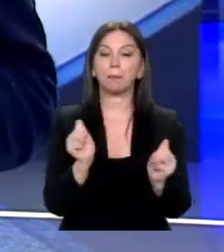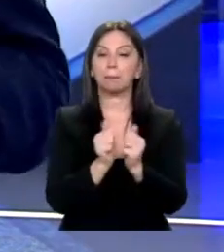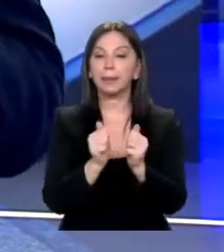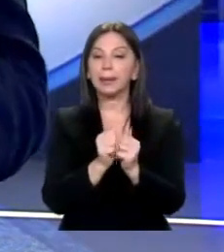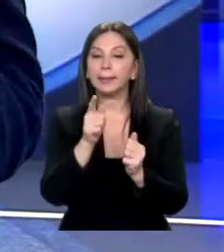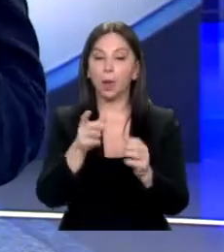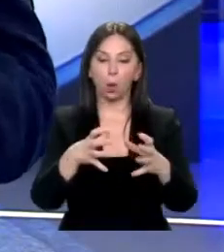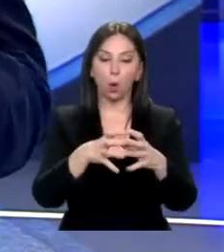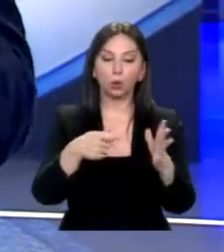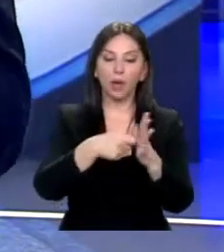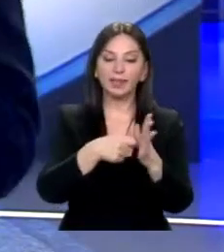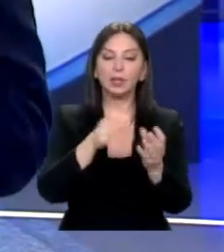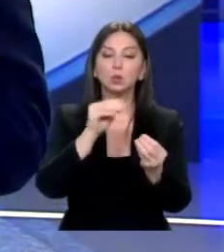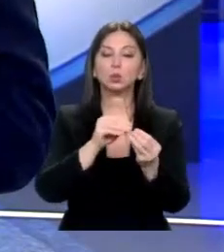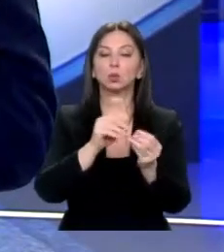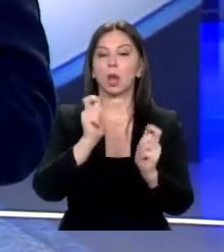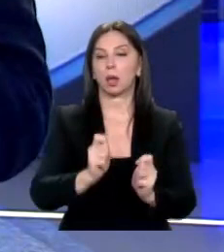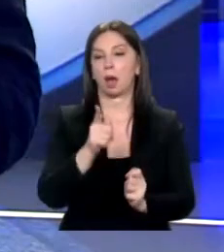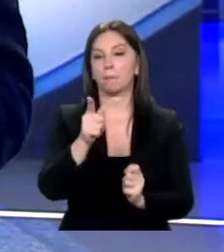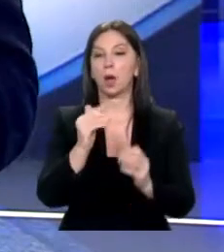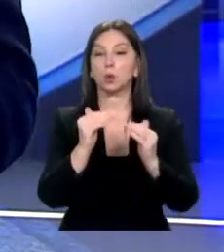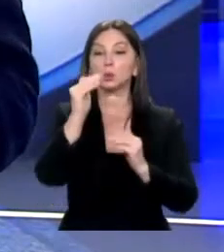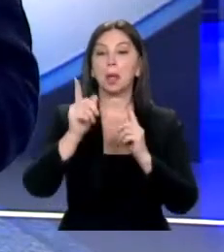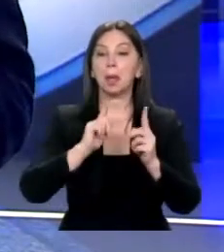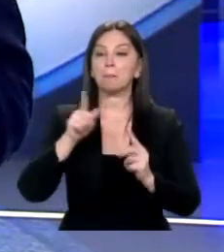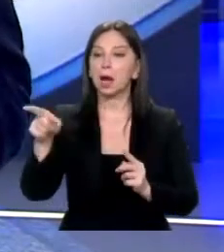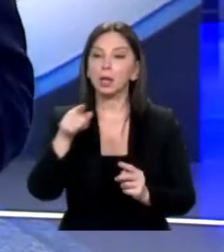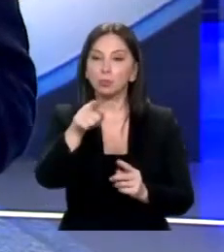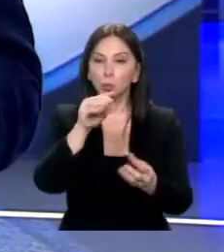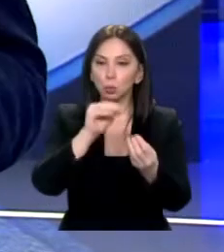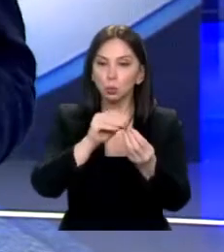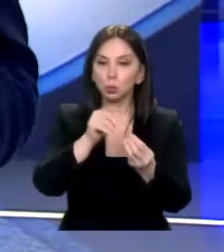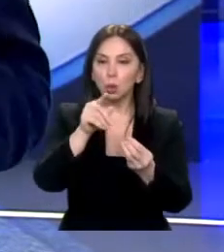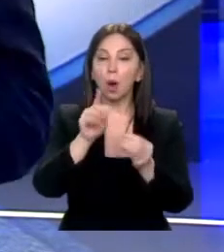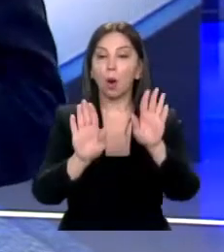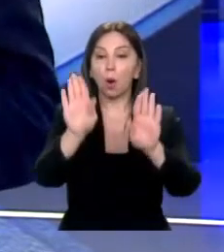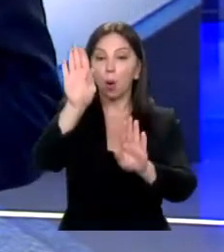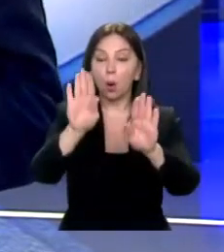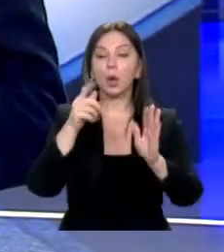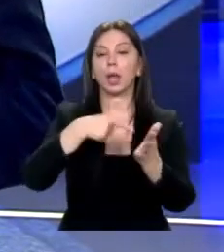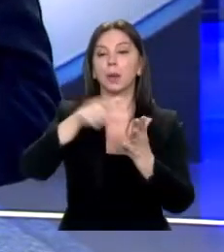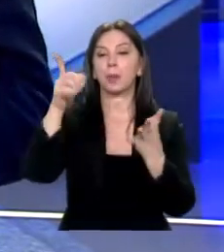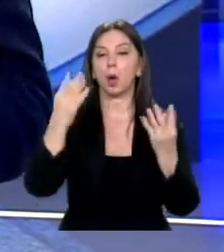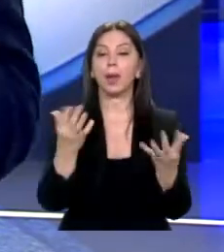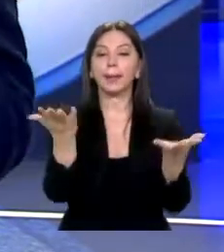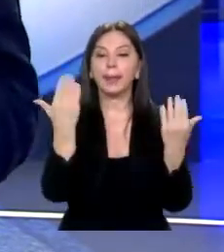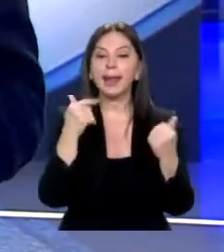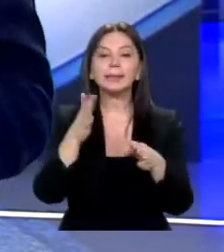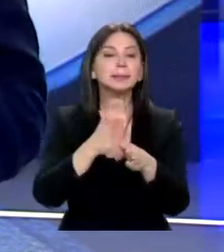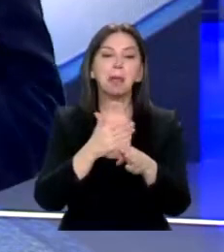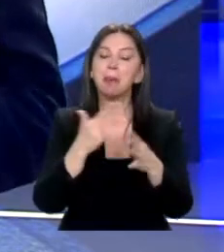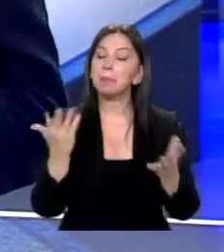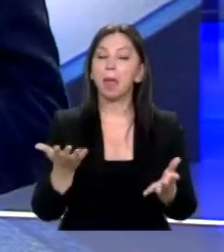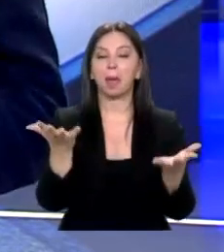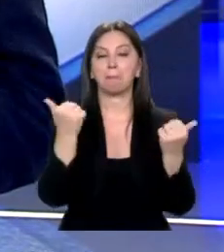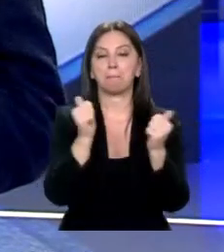birlikte örgüt adına suç işlemek. Yüksek Mahkeme işte bu suçlamayı oy birliğiyle iptal etti. Gelin gerekçelerine